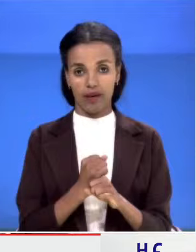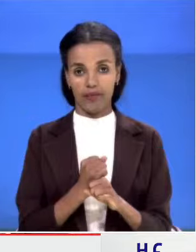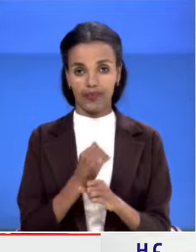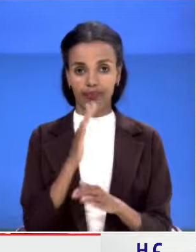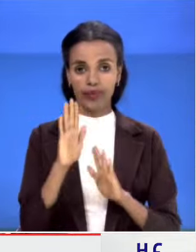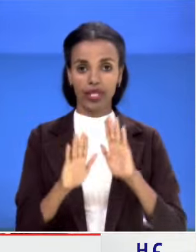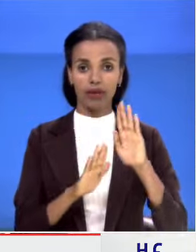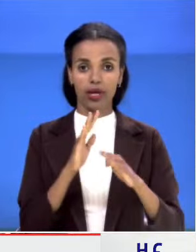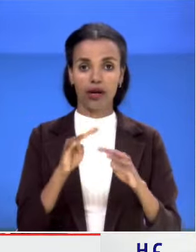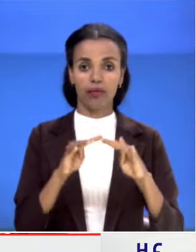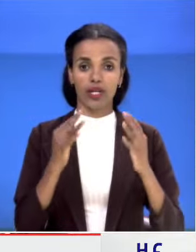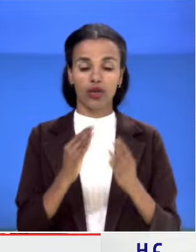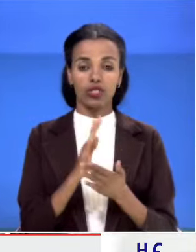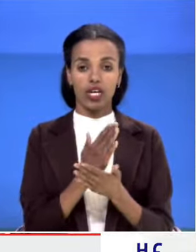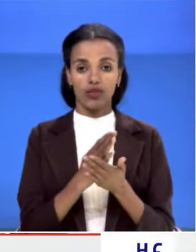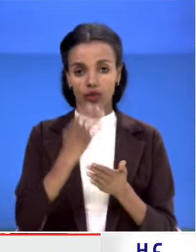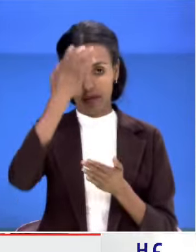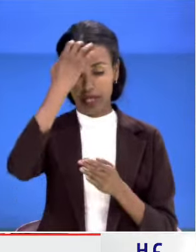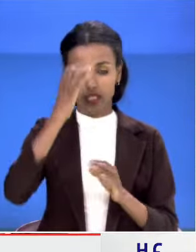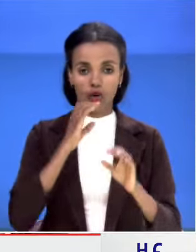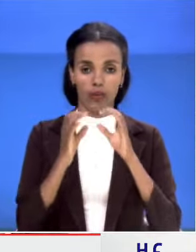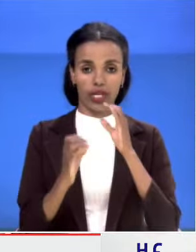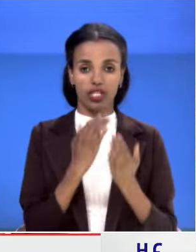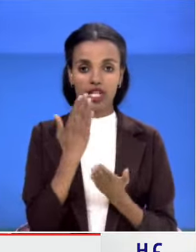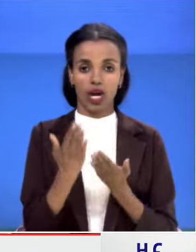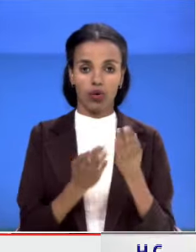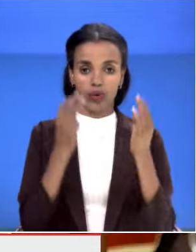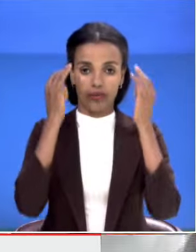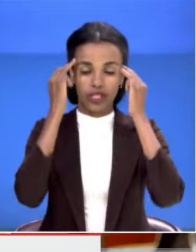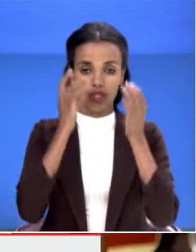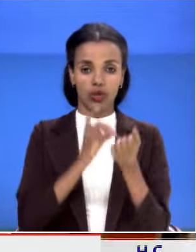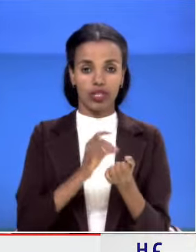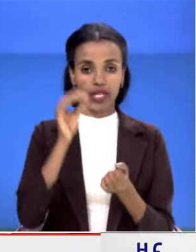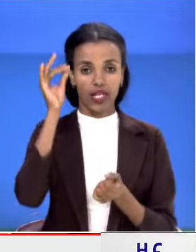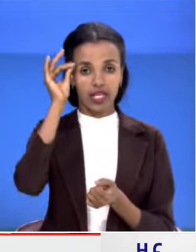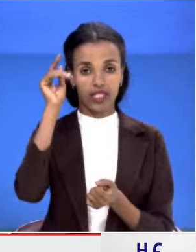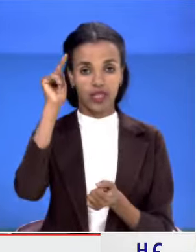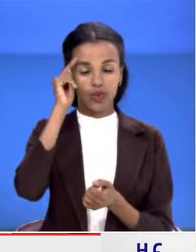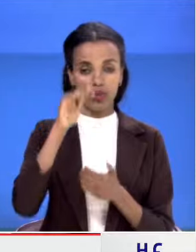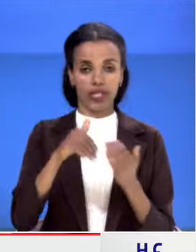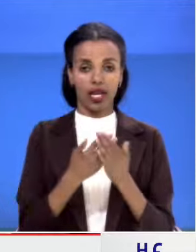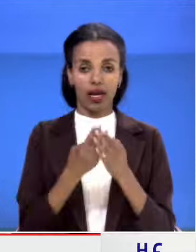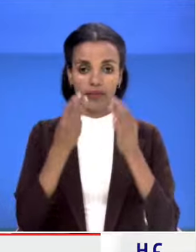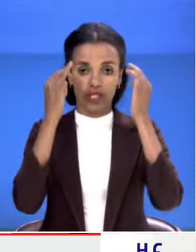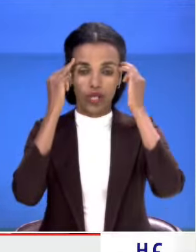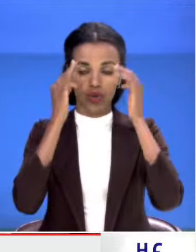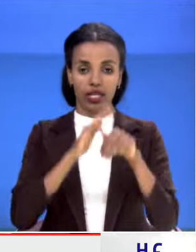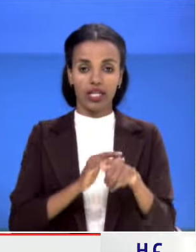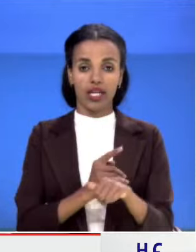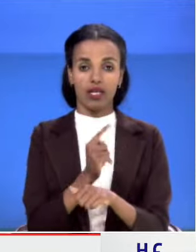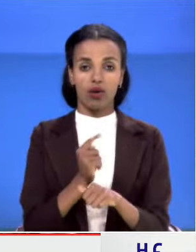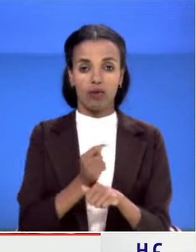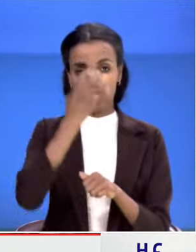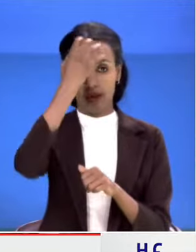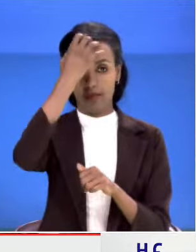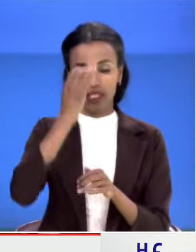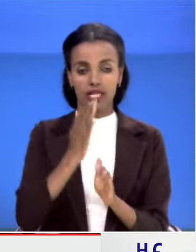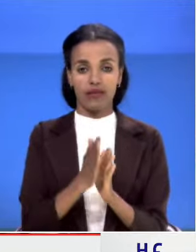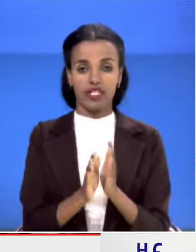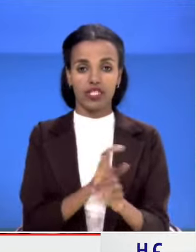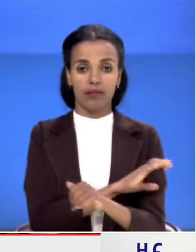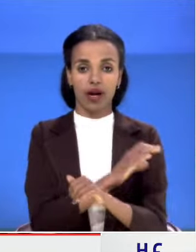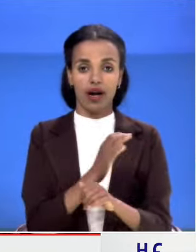በግምገማ መድረኩ የተሳተፉት የመንግስት ኮሚኒኬሽን አገልግሎት ሚኒስትር ዶክተር ለገሰ ቱሉ የጠቅላይ ሚኒስትሩ ተጠሪ ተቋማት የመንግስትን የመፈጸም